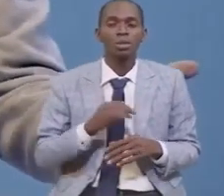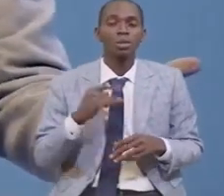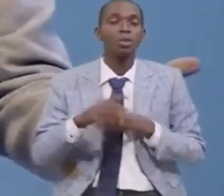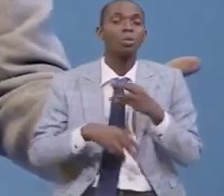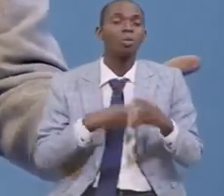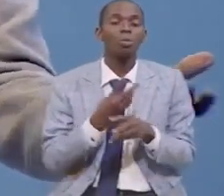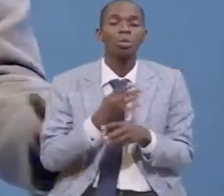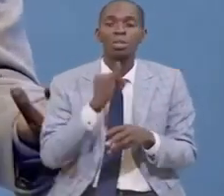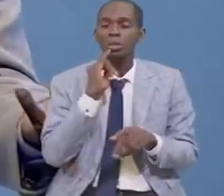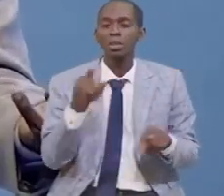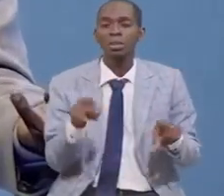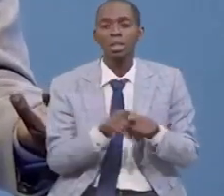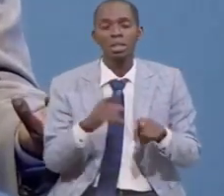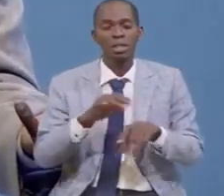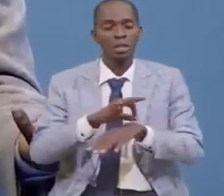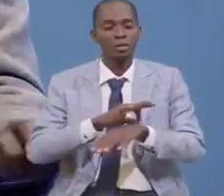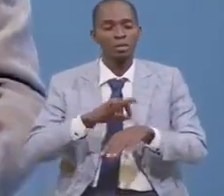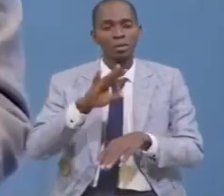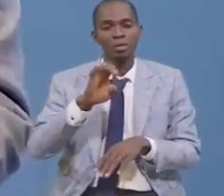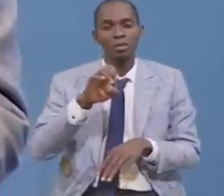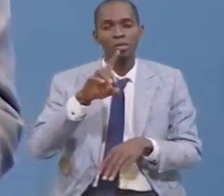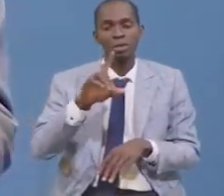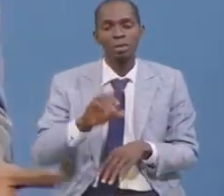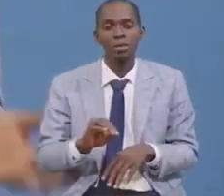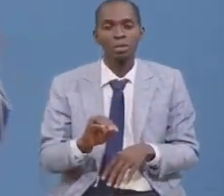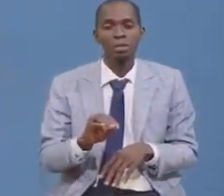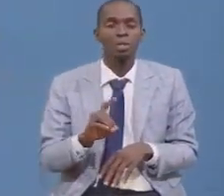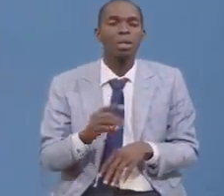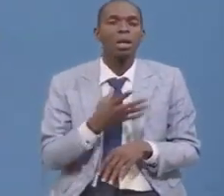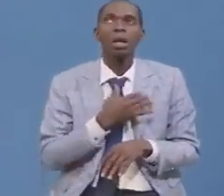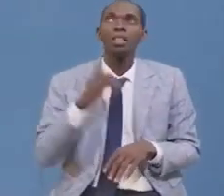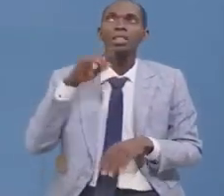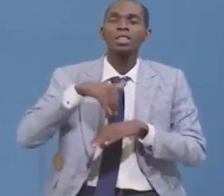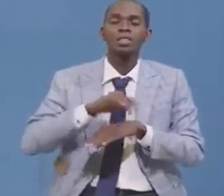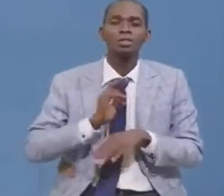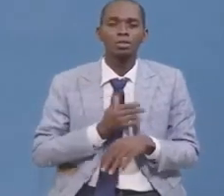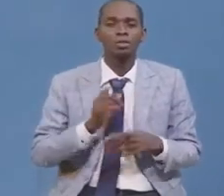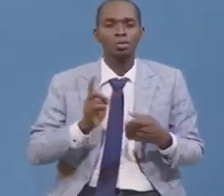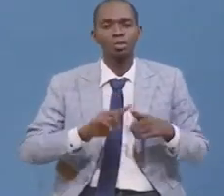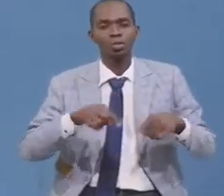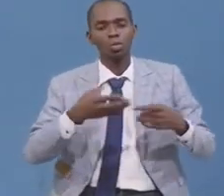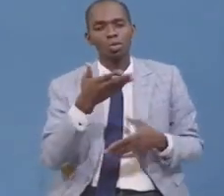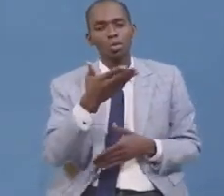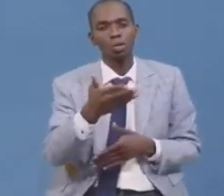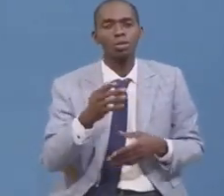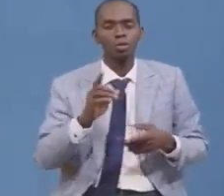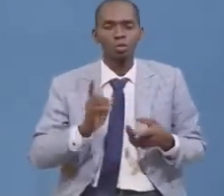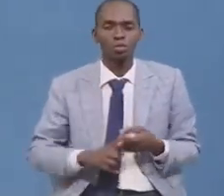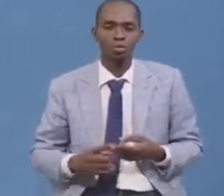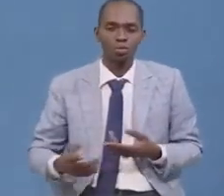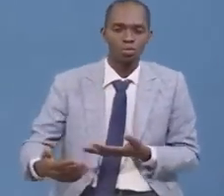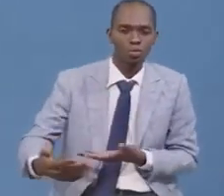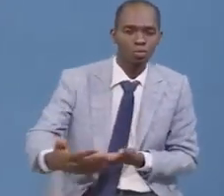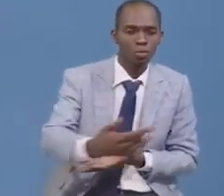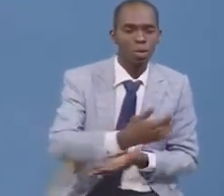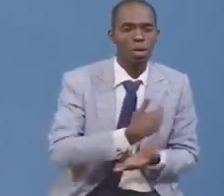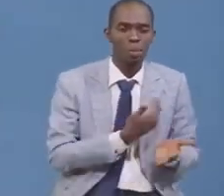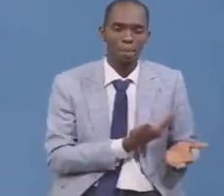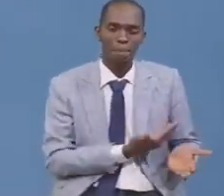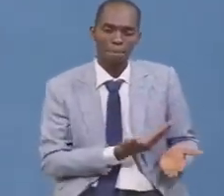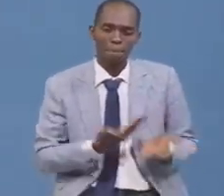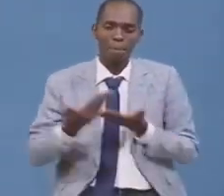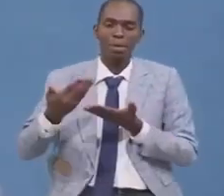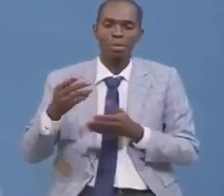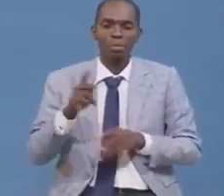harvest and call and bring souls into his kingdom. Aina manalni aa